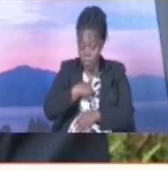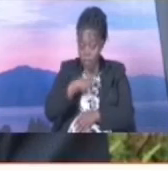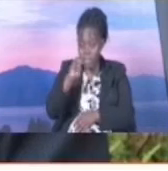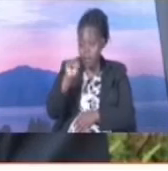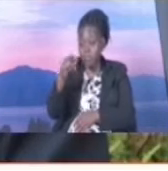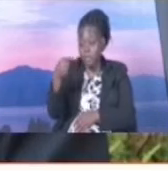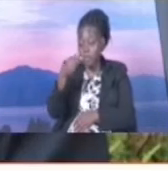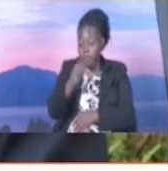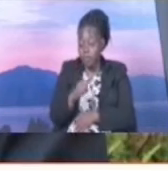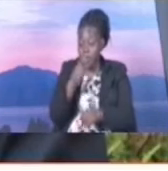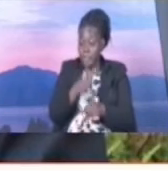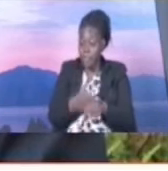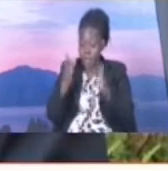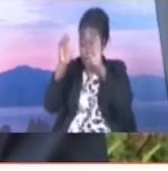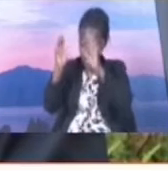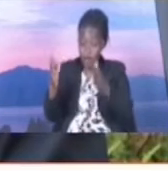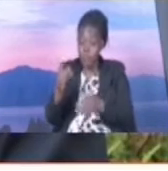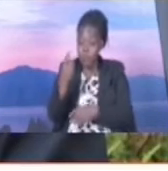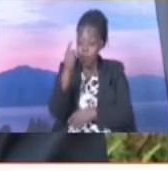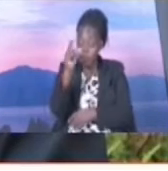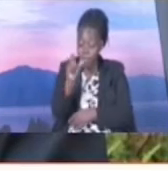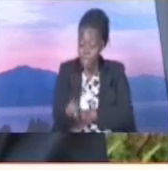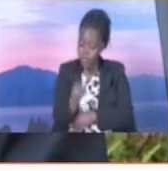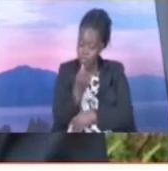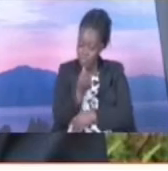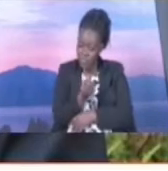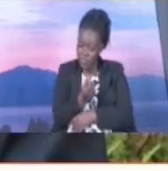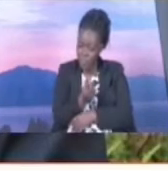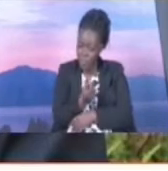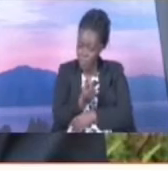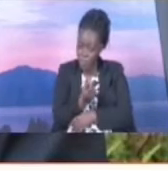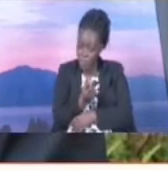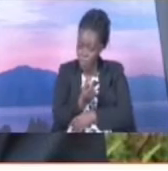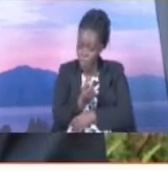bamutikira nali omu kwabo abatono